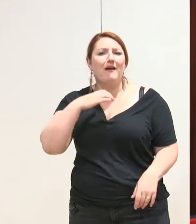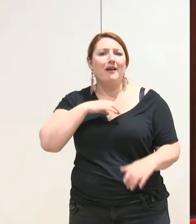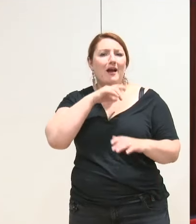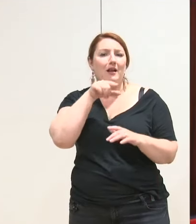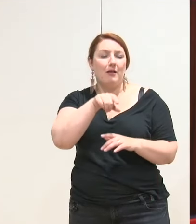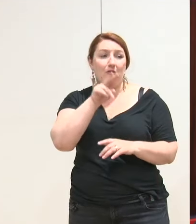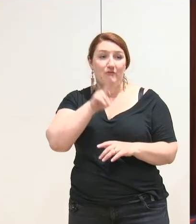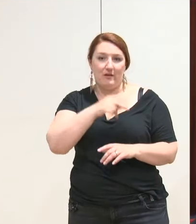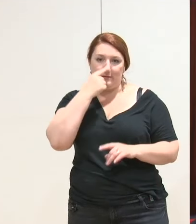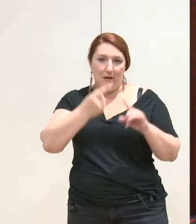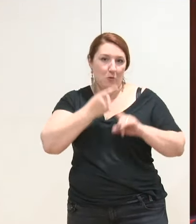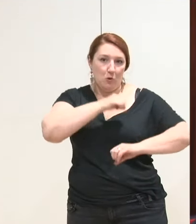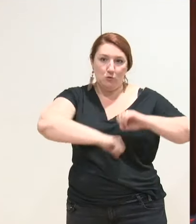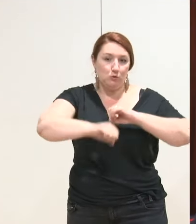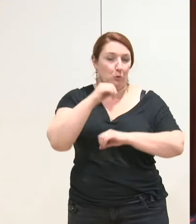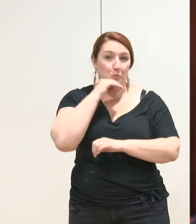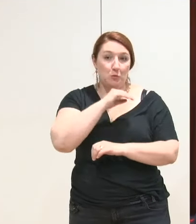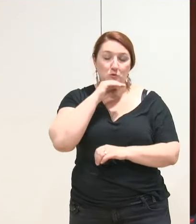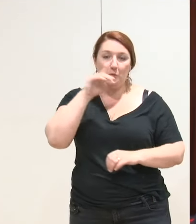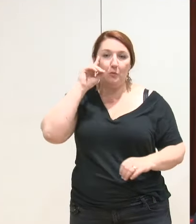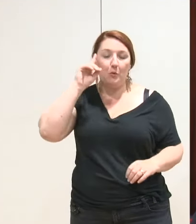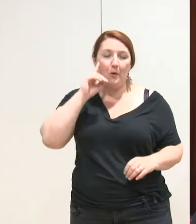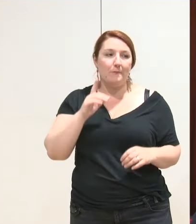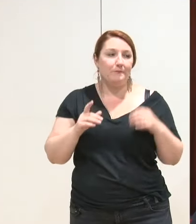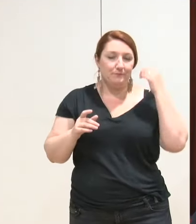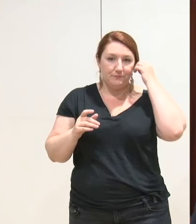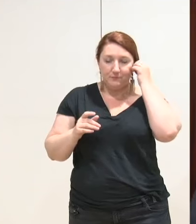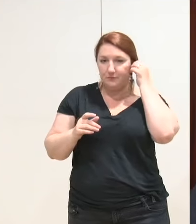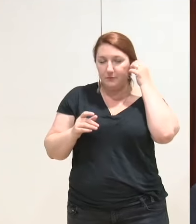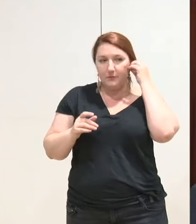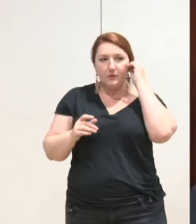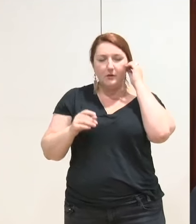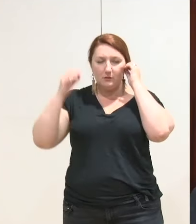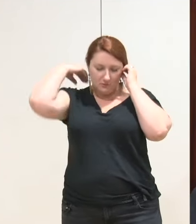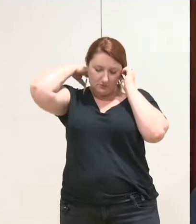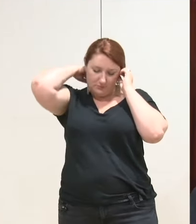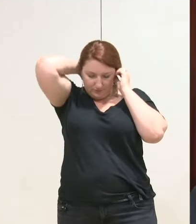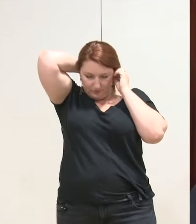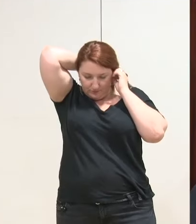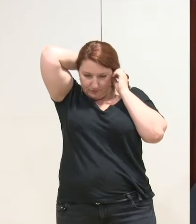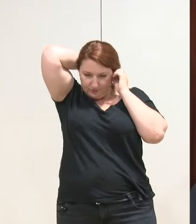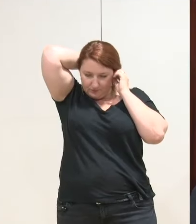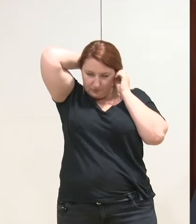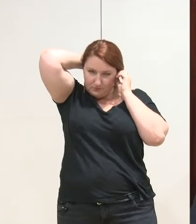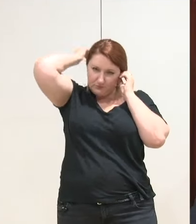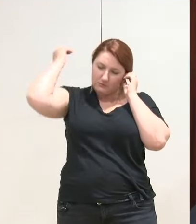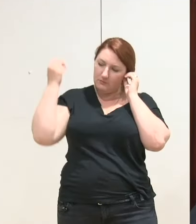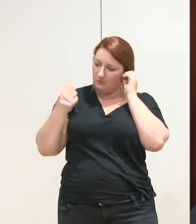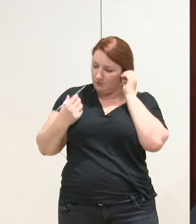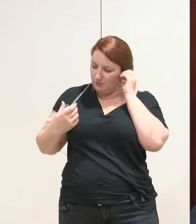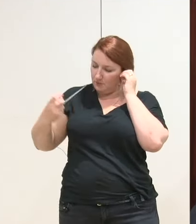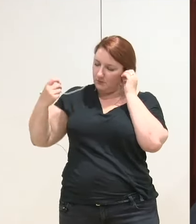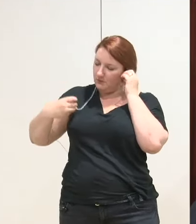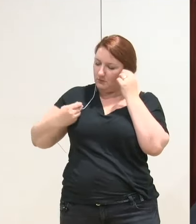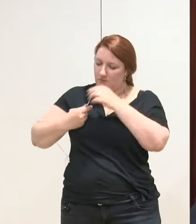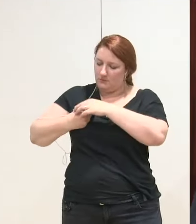assez en urgence parce que il y a certainement des solutions à trouver à plusieurs étapes d'une part à très court